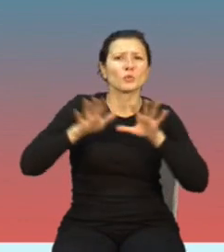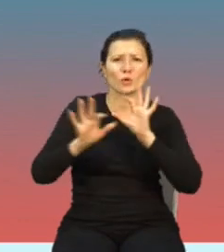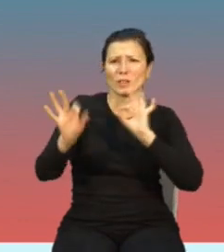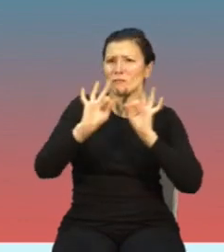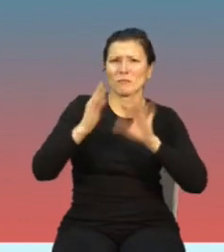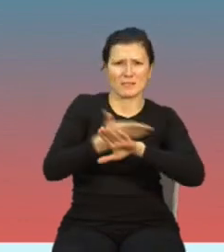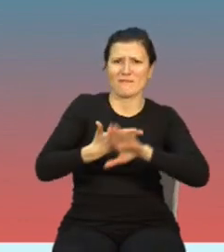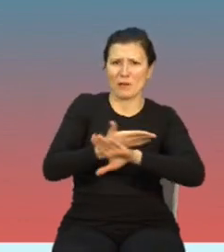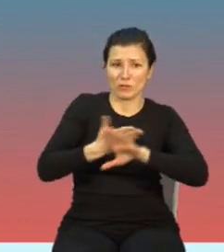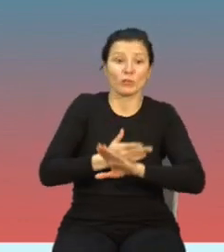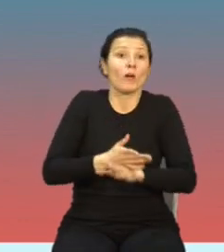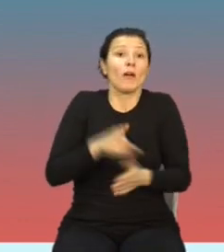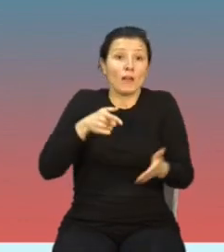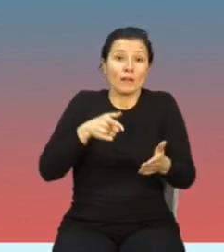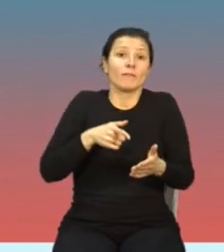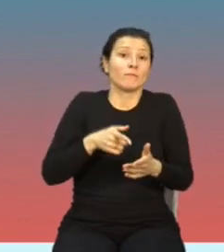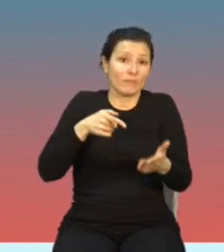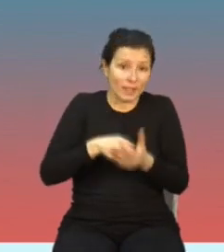będziemy działać w sposób celowy.